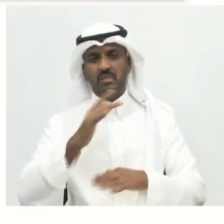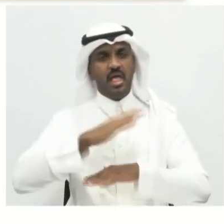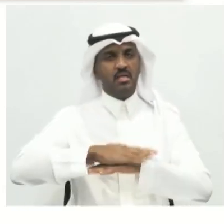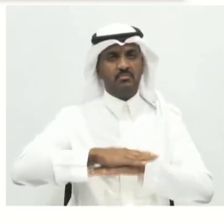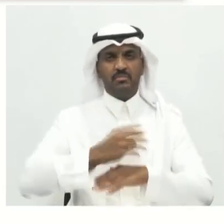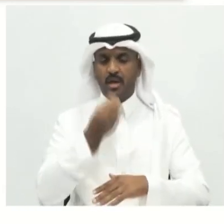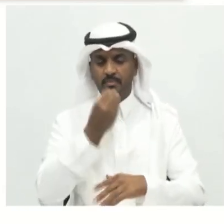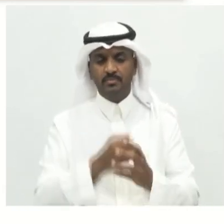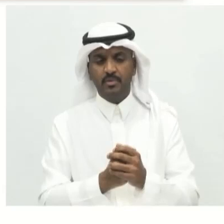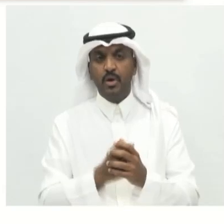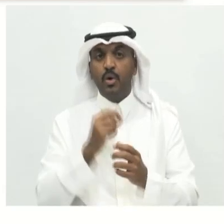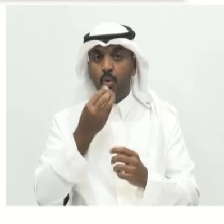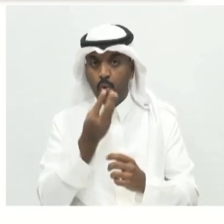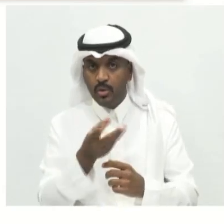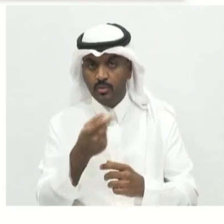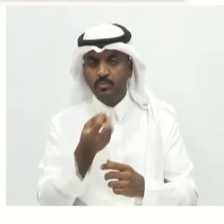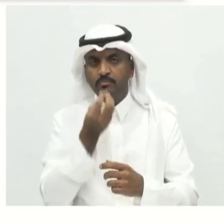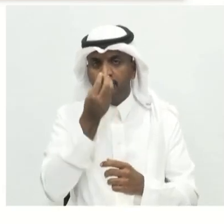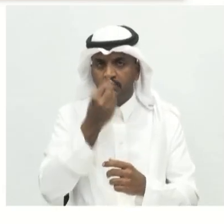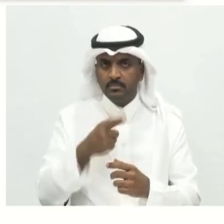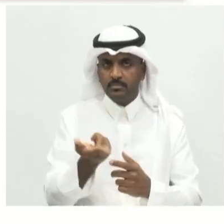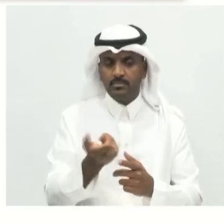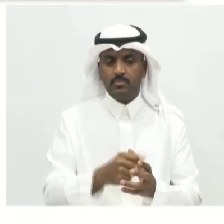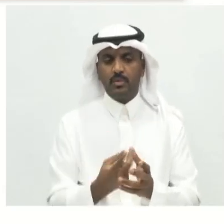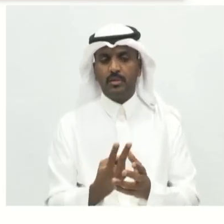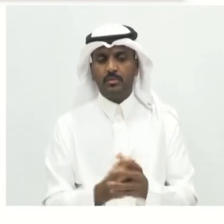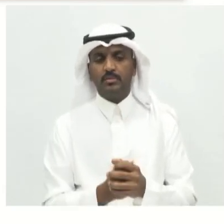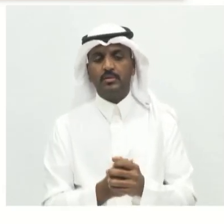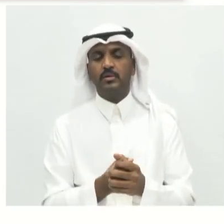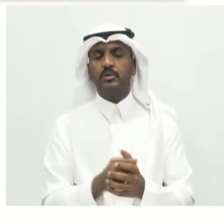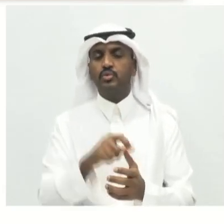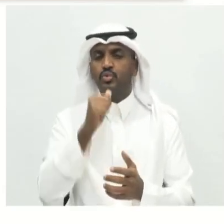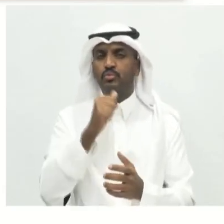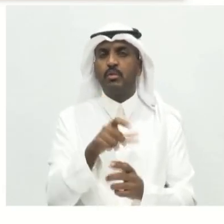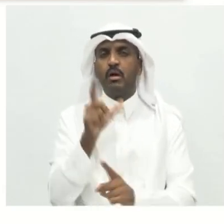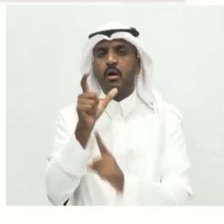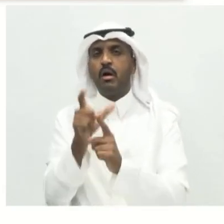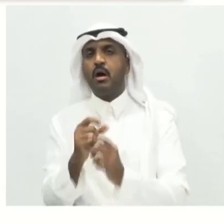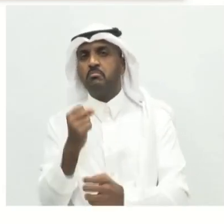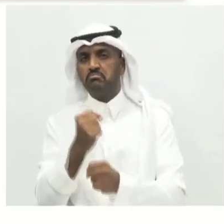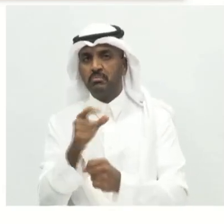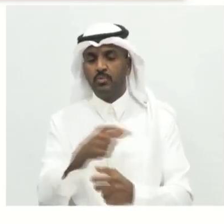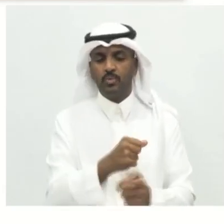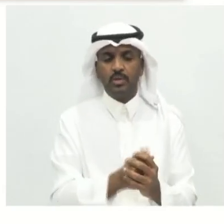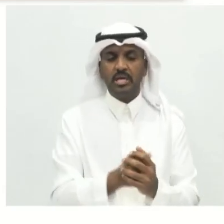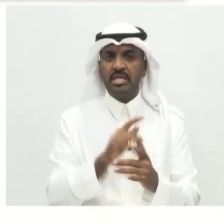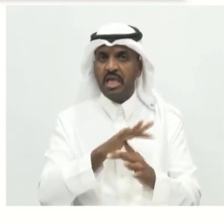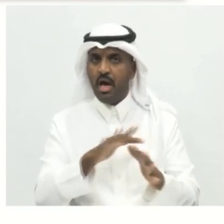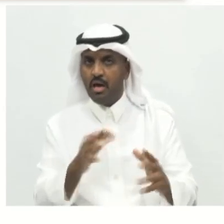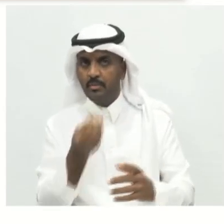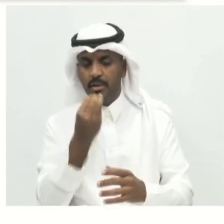الطعام كالنفس فيه وكذلك الشرب او الاكل قائما والاكثار من